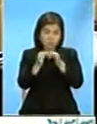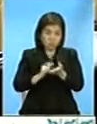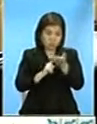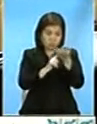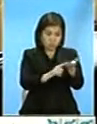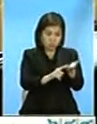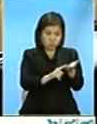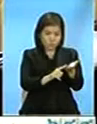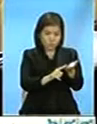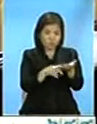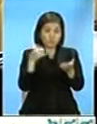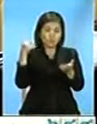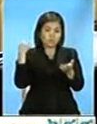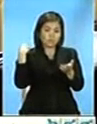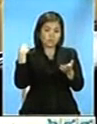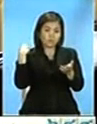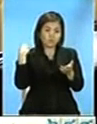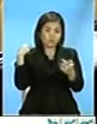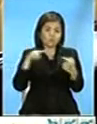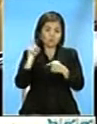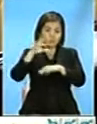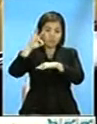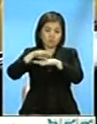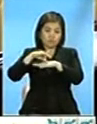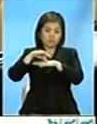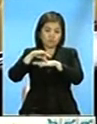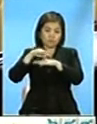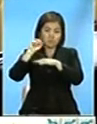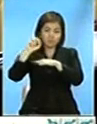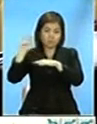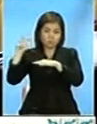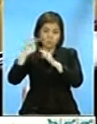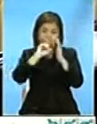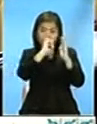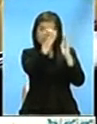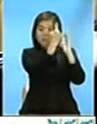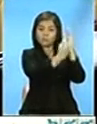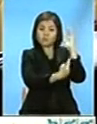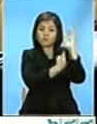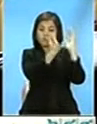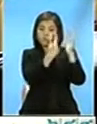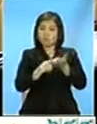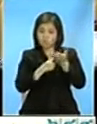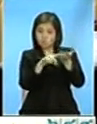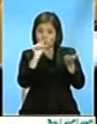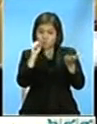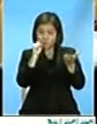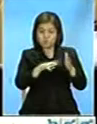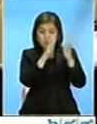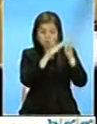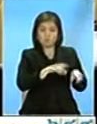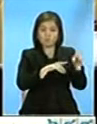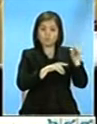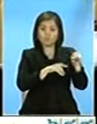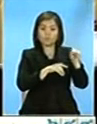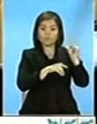ไว้เนี่ยมีให้ที่มาของสวจากการเลือกตั้งจังหวัดละ1คนแต่สรรหา22คนเ